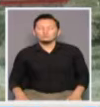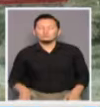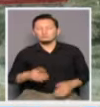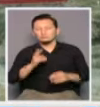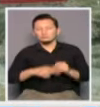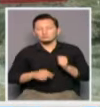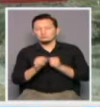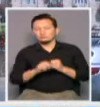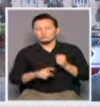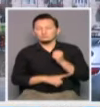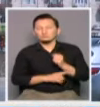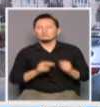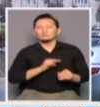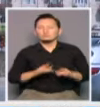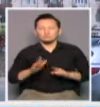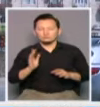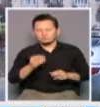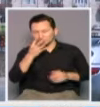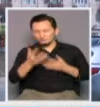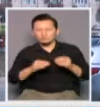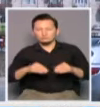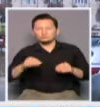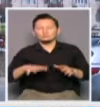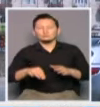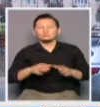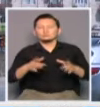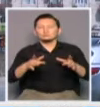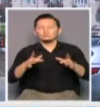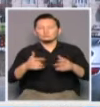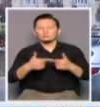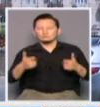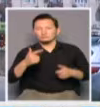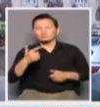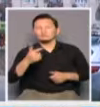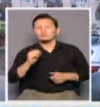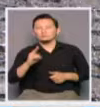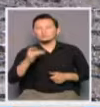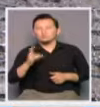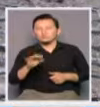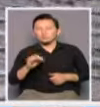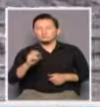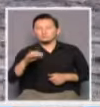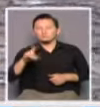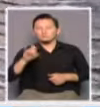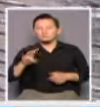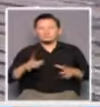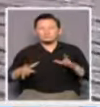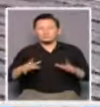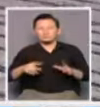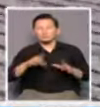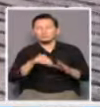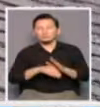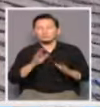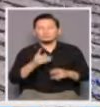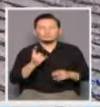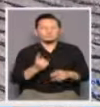конца августа будут продолжены работы по посадке цветов на объездной дороге возле гостиницы «Акжаик» и проспекту Абильхаирхана. На этом месте